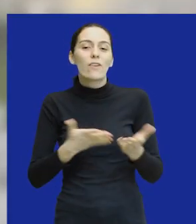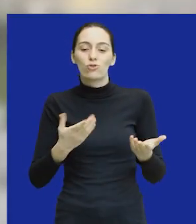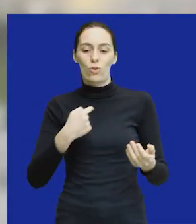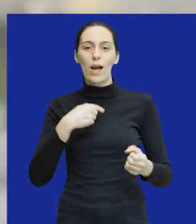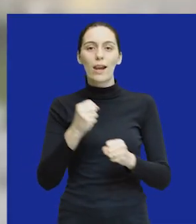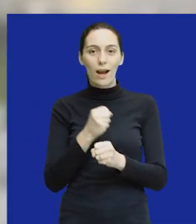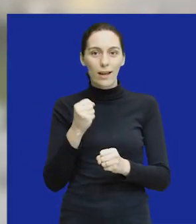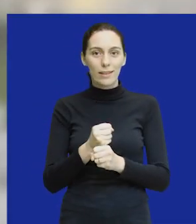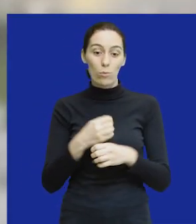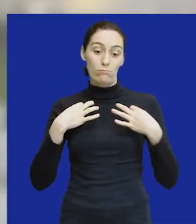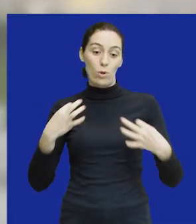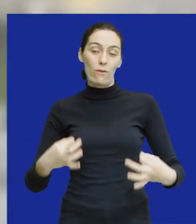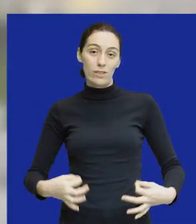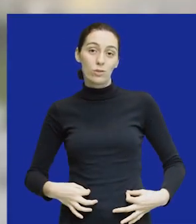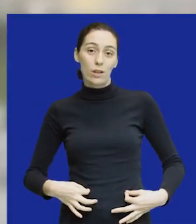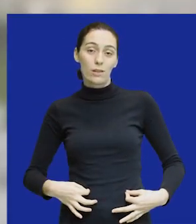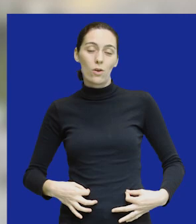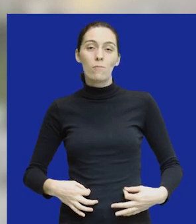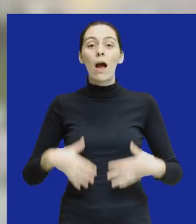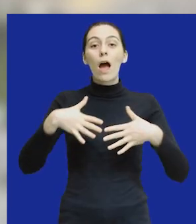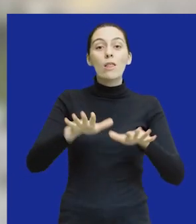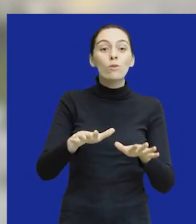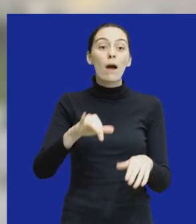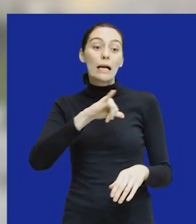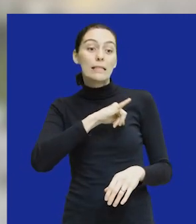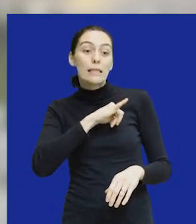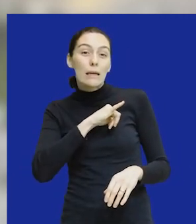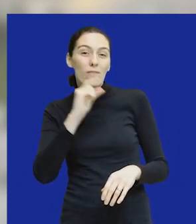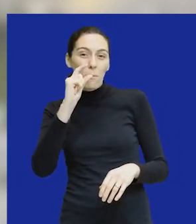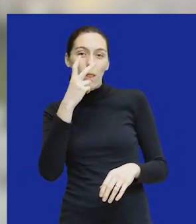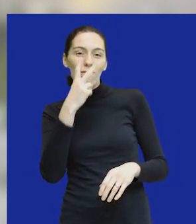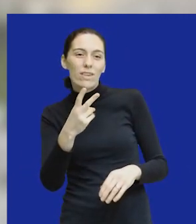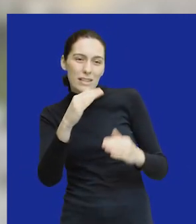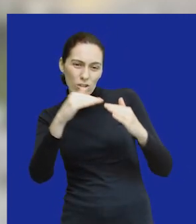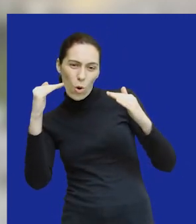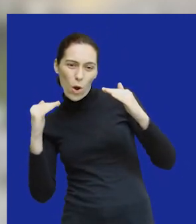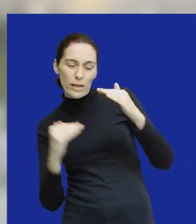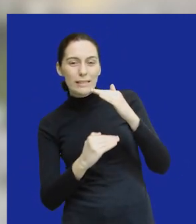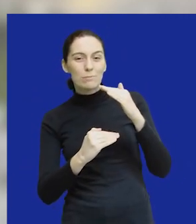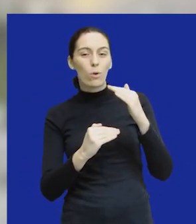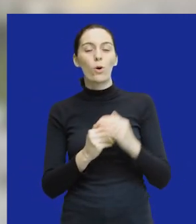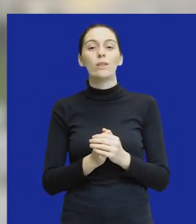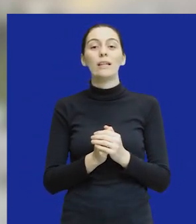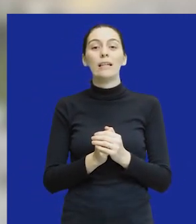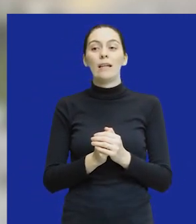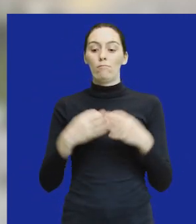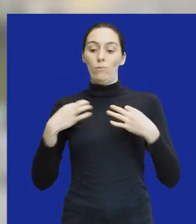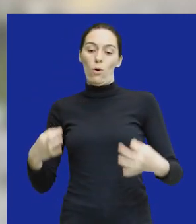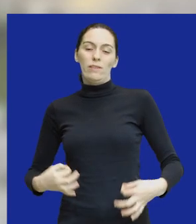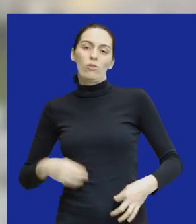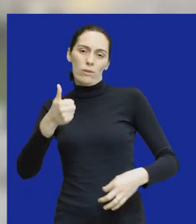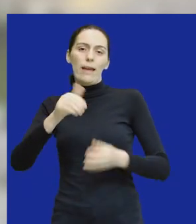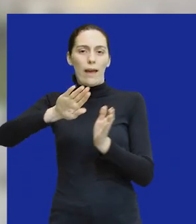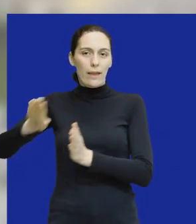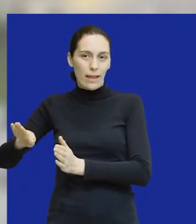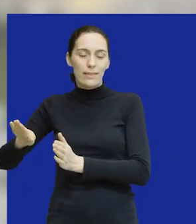što radim u profesionalnom smislu, pa je ljudima interesantno malo da zagrebu ispod te maske, jer to je samo jedna dimenzija